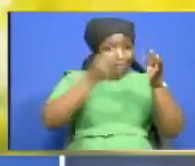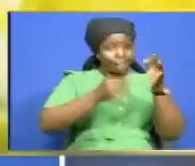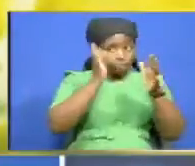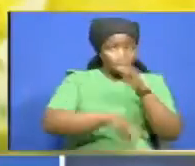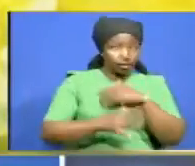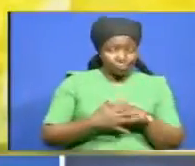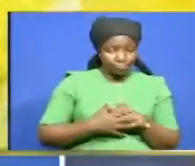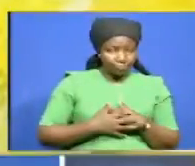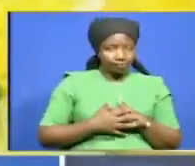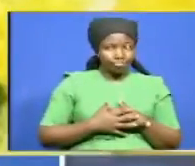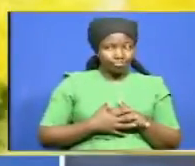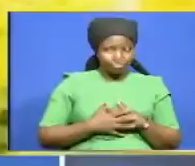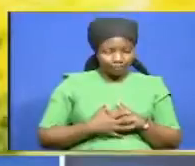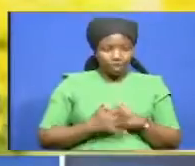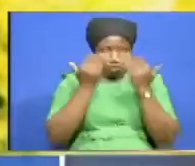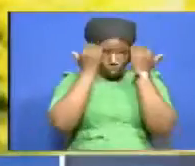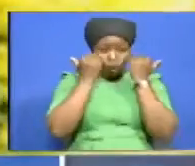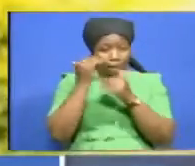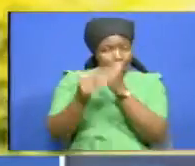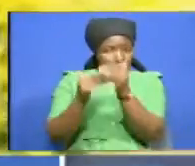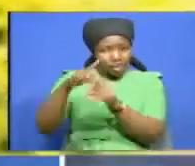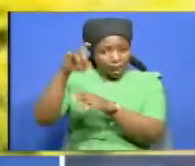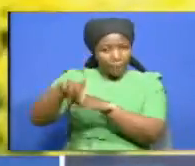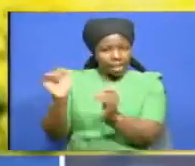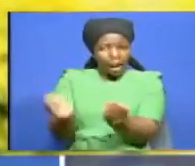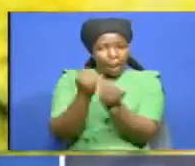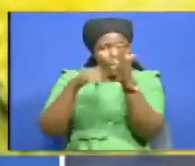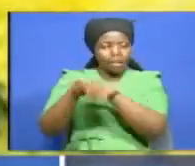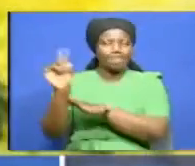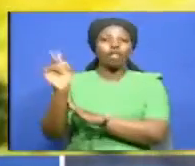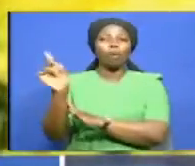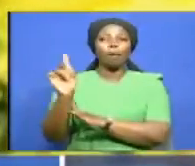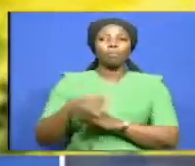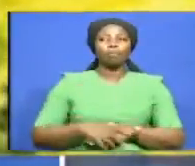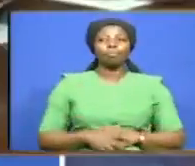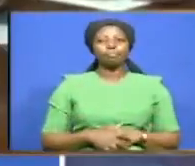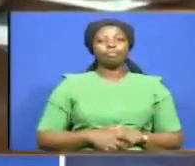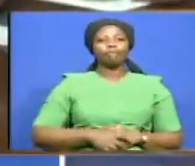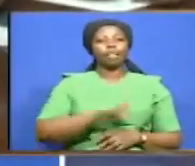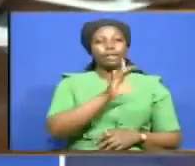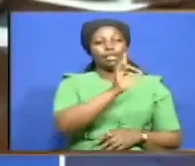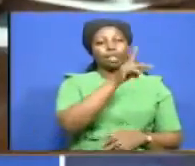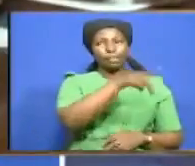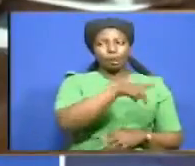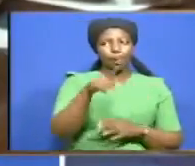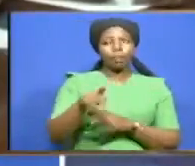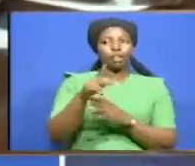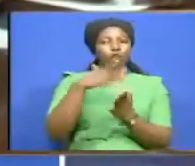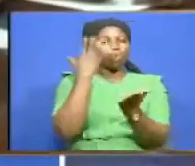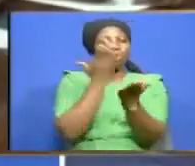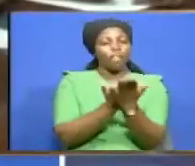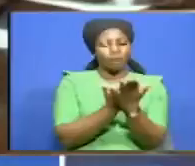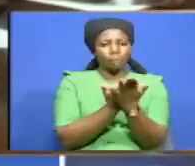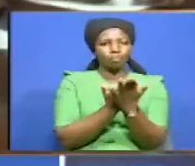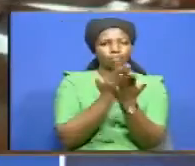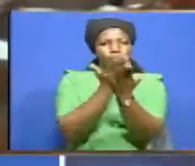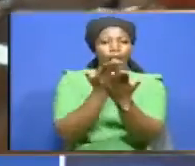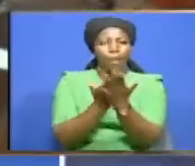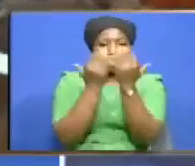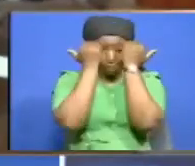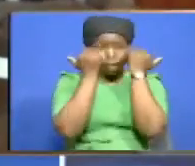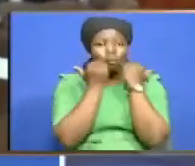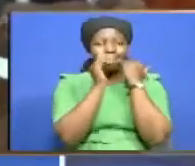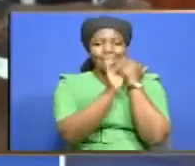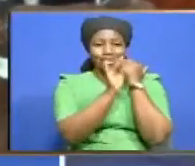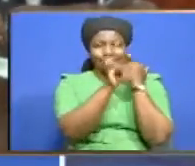kifo chake viandaliwe jijini Nairobi. Afisi ya mkurugenzi wa mashtaka ya umma iliwasilisha ombi mahakamani kutaka vikao